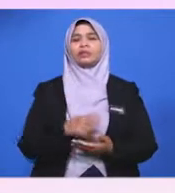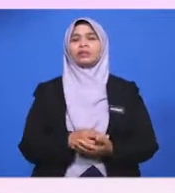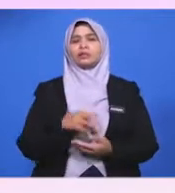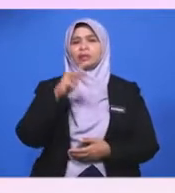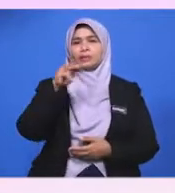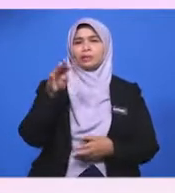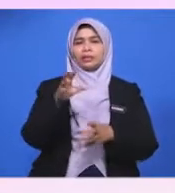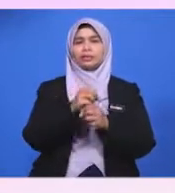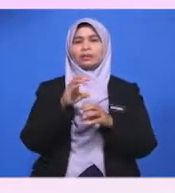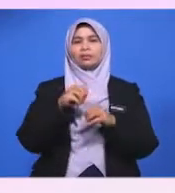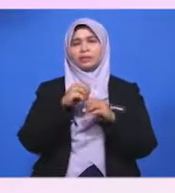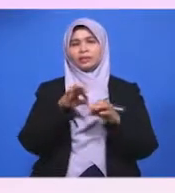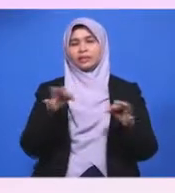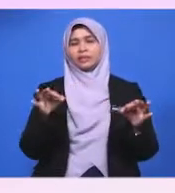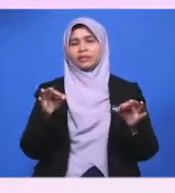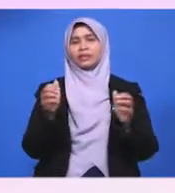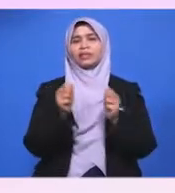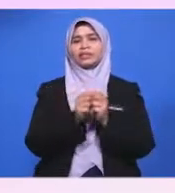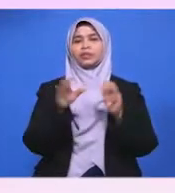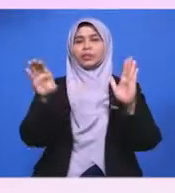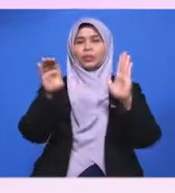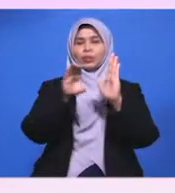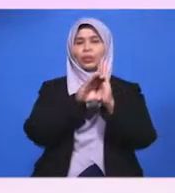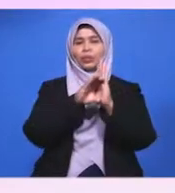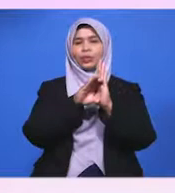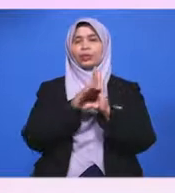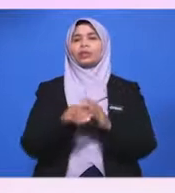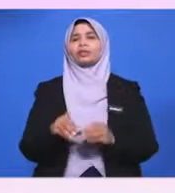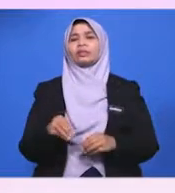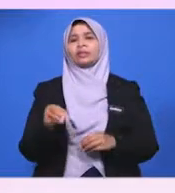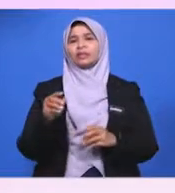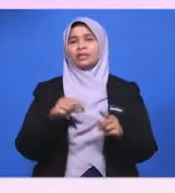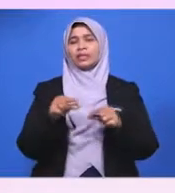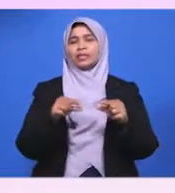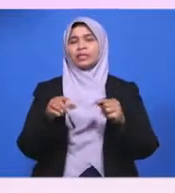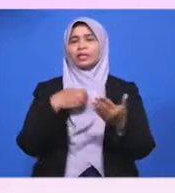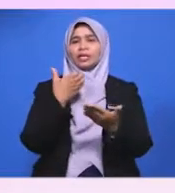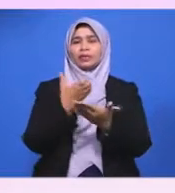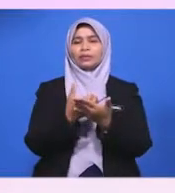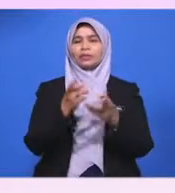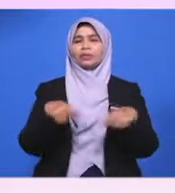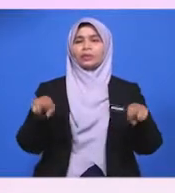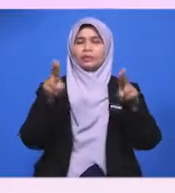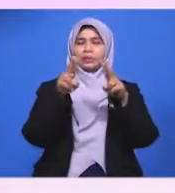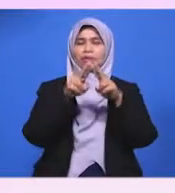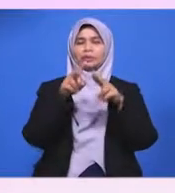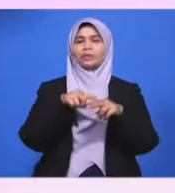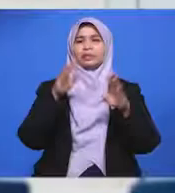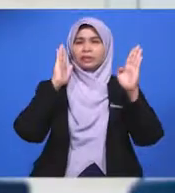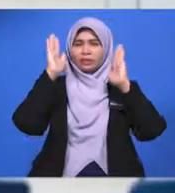murid dapat menjelaskan dengan contoh taburan kegiatan ekonomi utama di